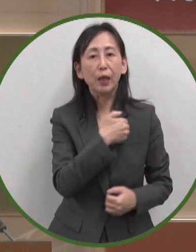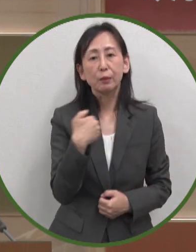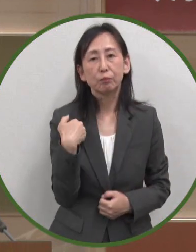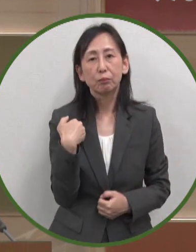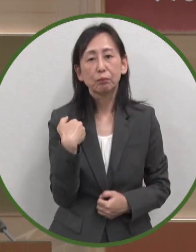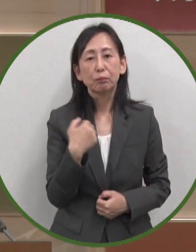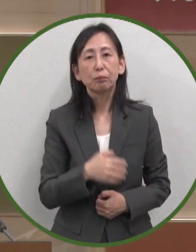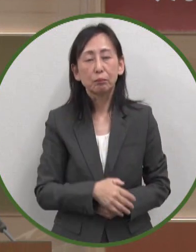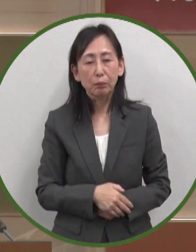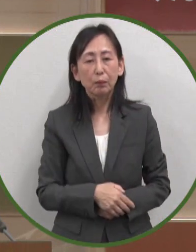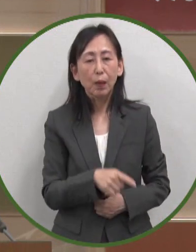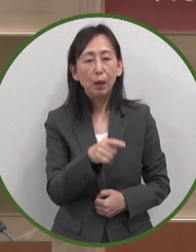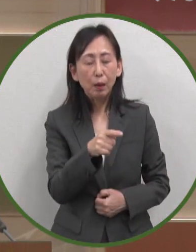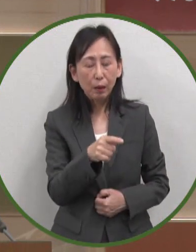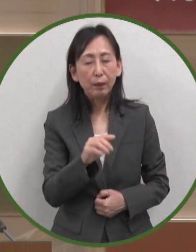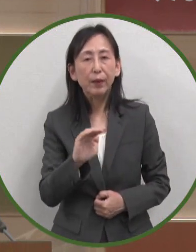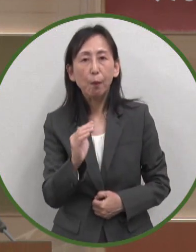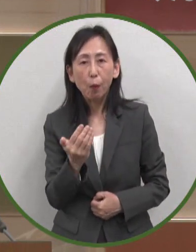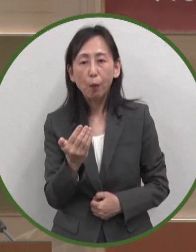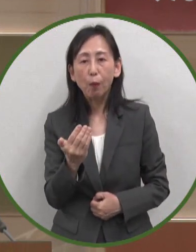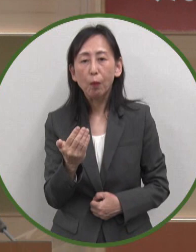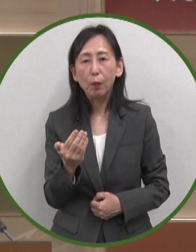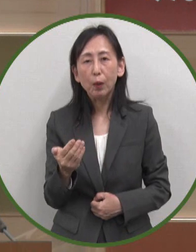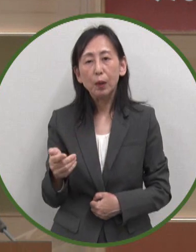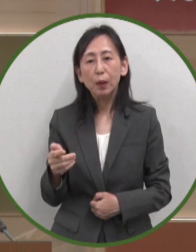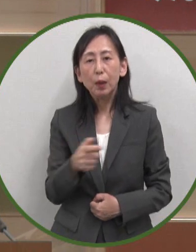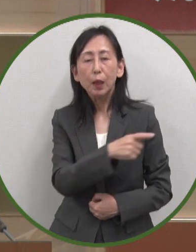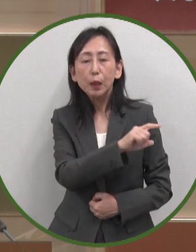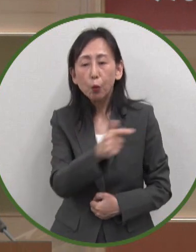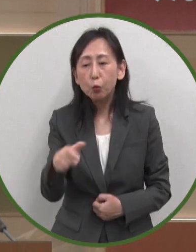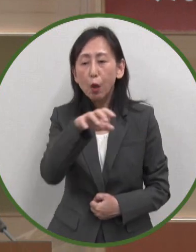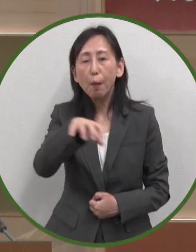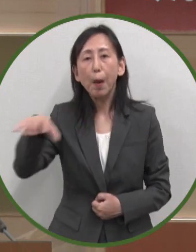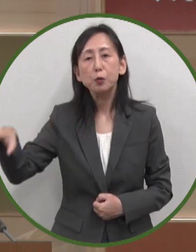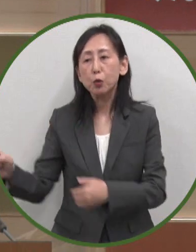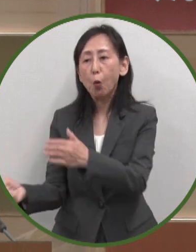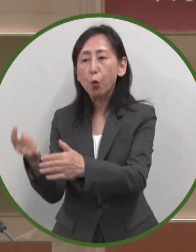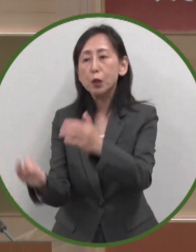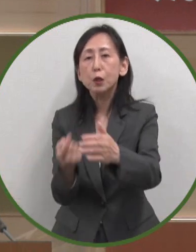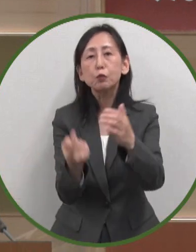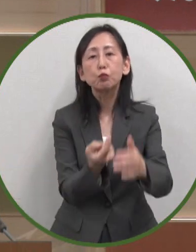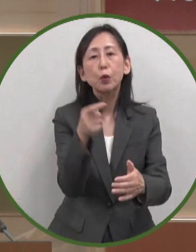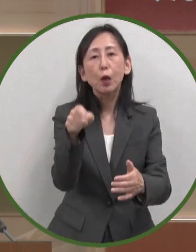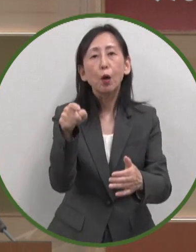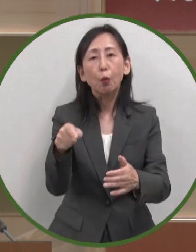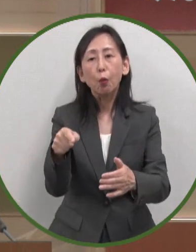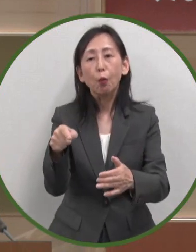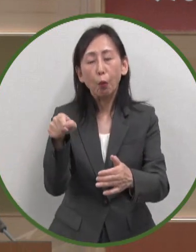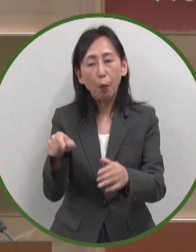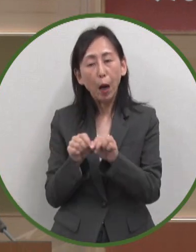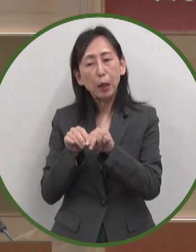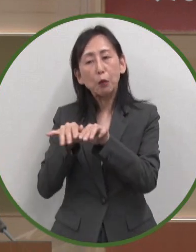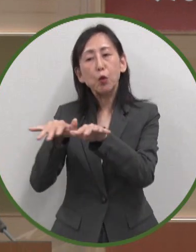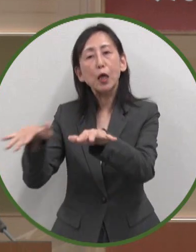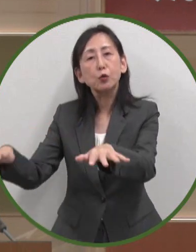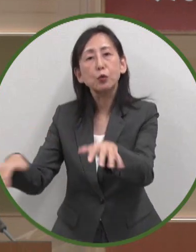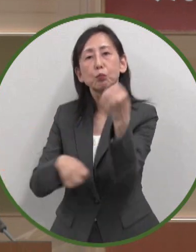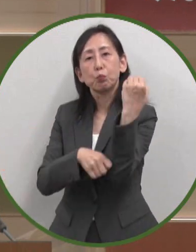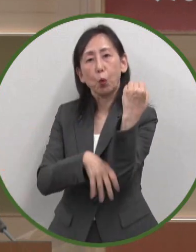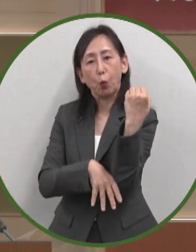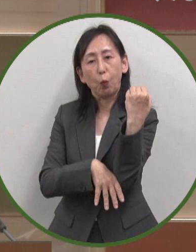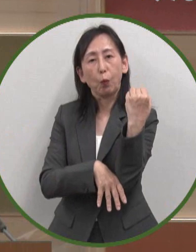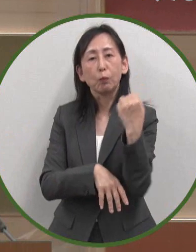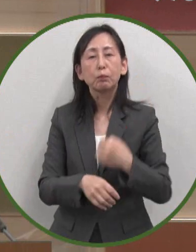ますか、囲い込んでいけるんですけども、やはりいろんなところで発生するっていうのが、これがどんどん拡大をしていくっていう要因になっていきますので